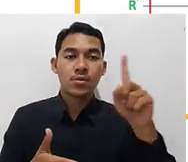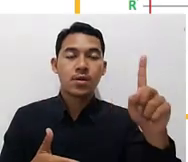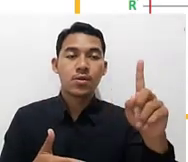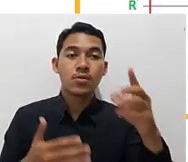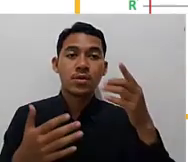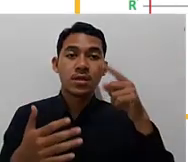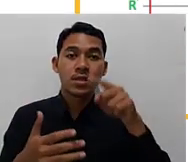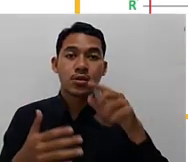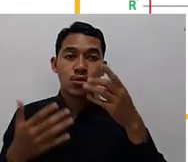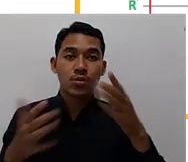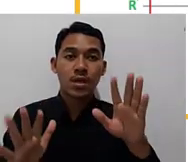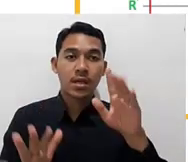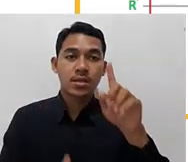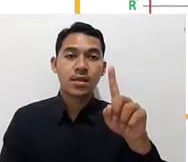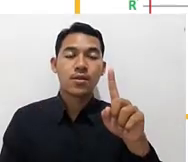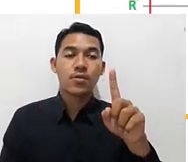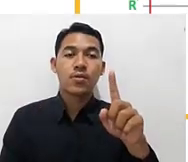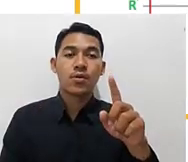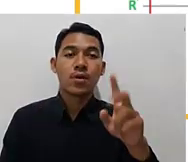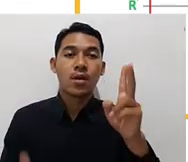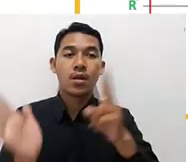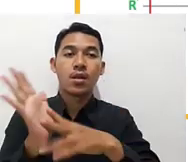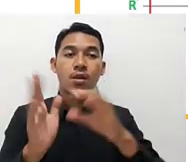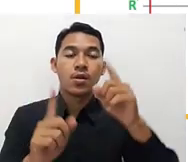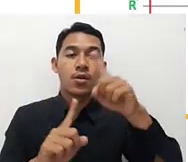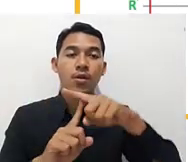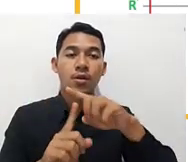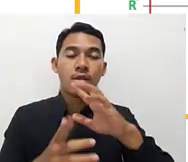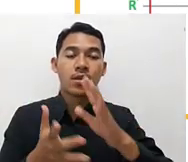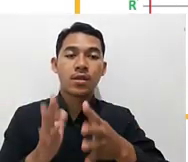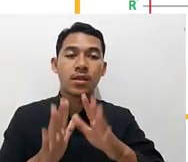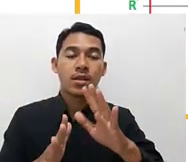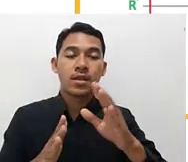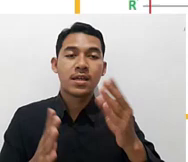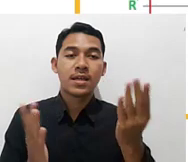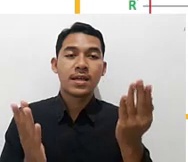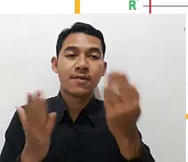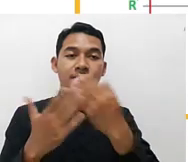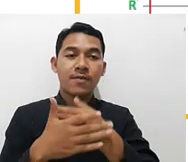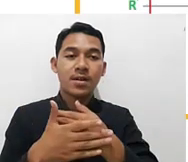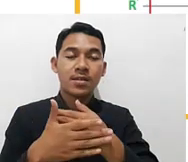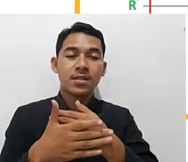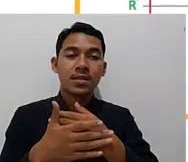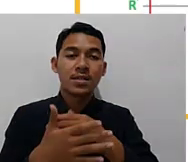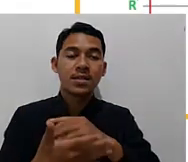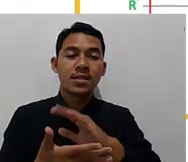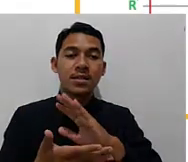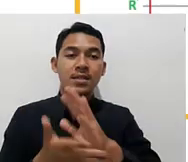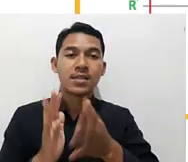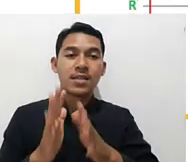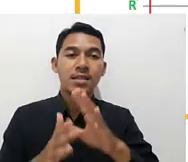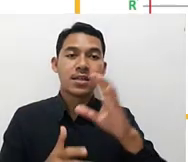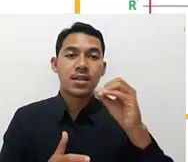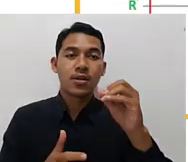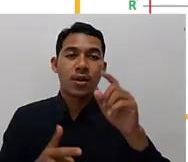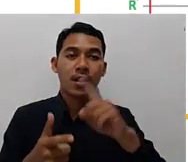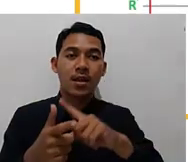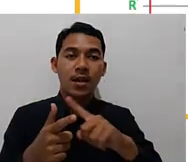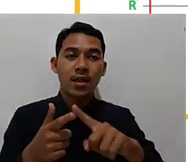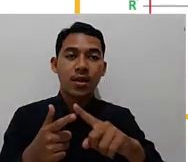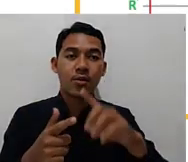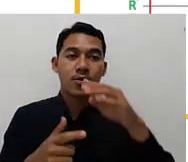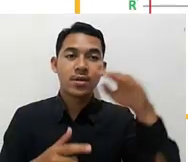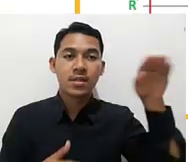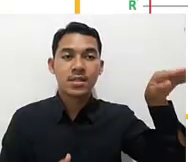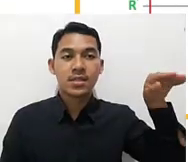hasilnya satu, terus maka ketika di notekan dia hasilnya jadi, atau kita inverskan jadi nol atau zero. Nah, sementara karena